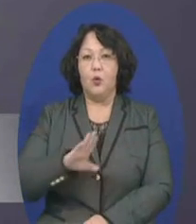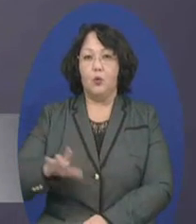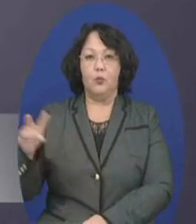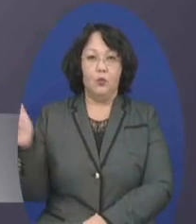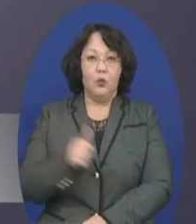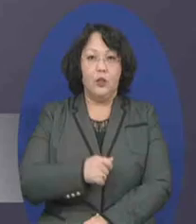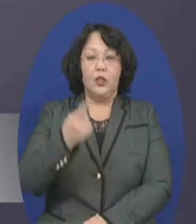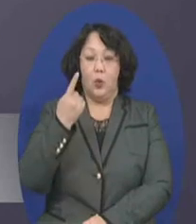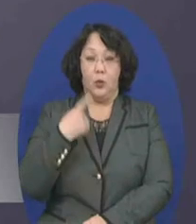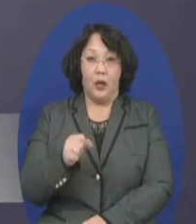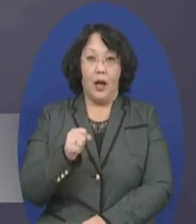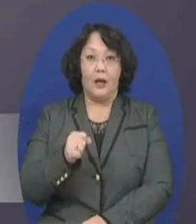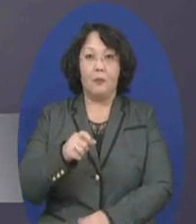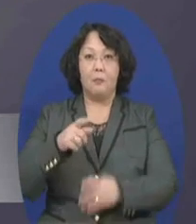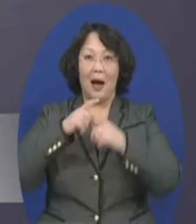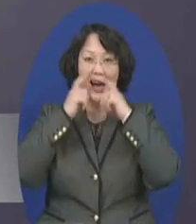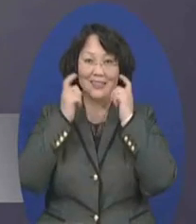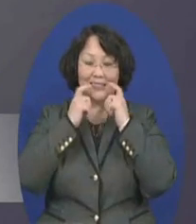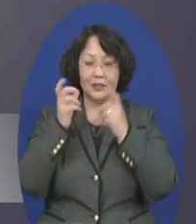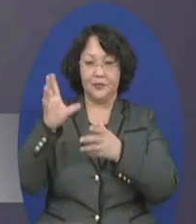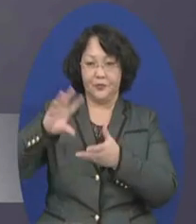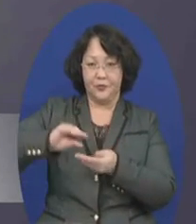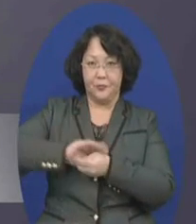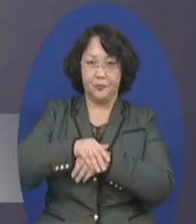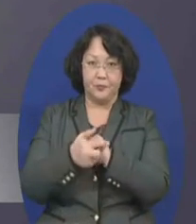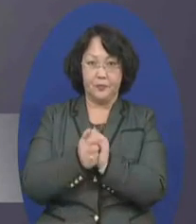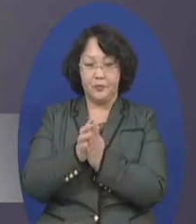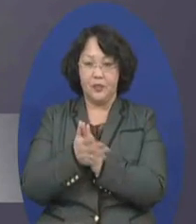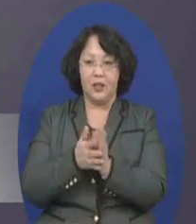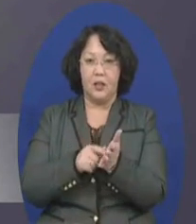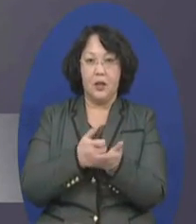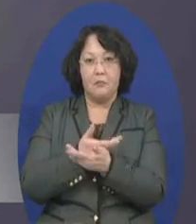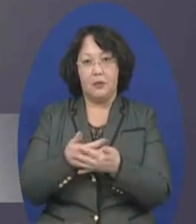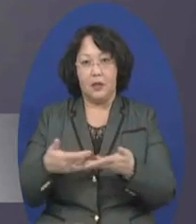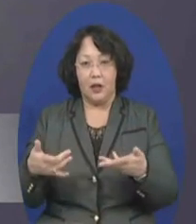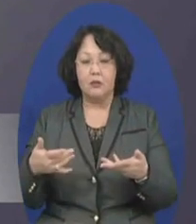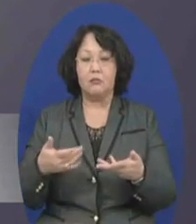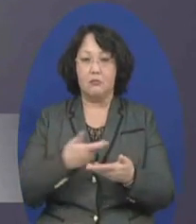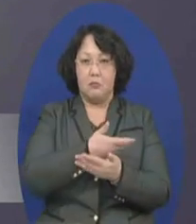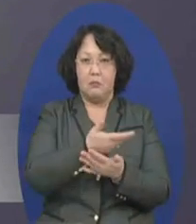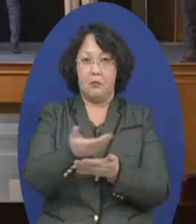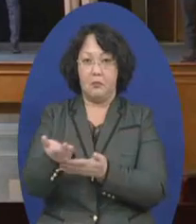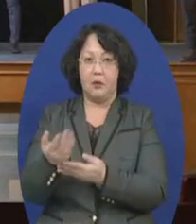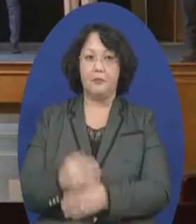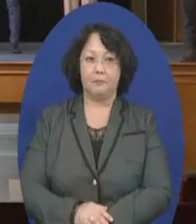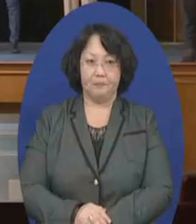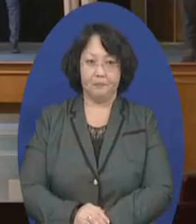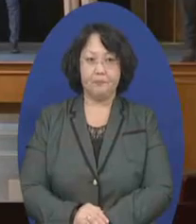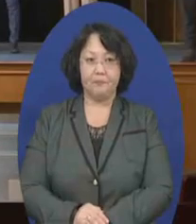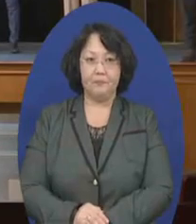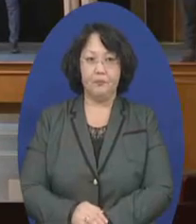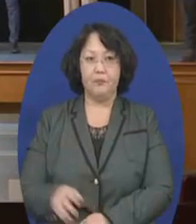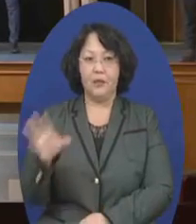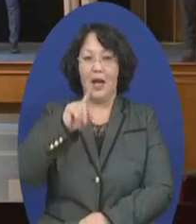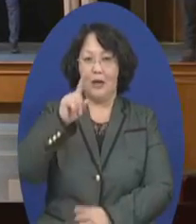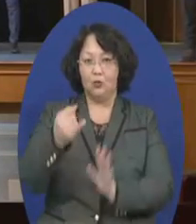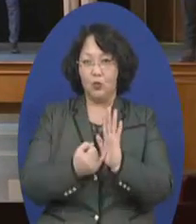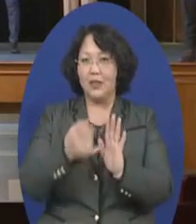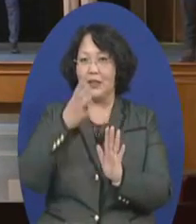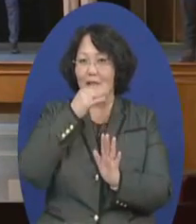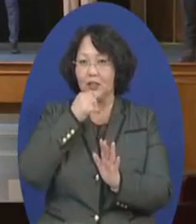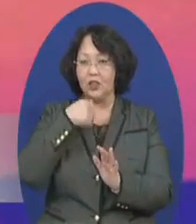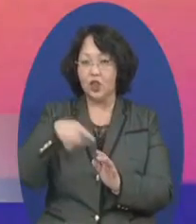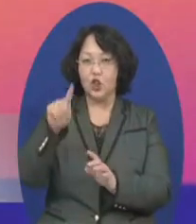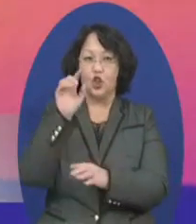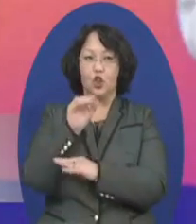бүрт одоо нэг удаагийн одоо масок одоо гар хариуцлагач шаардлагатай одоо бүтээгдэхүүн нэг өгч ажиллаж байна. Нийт 16